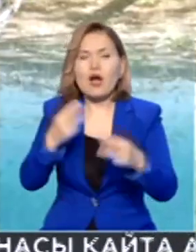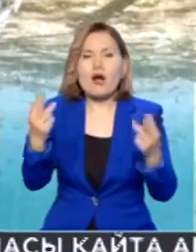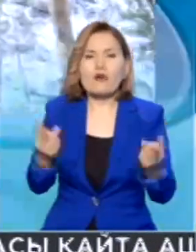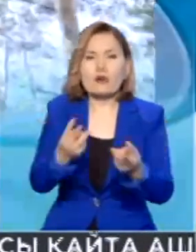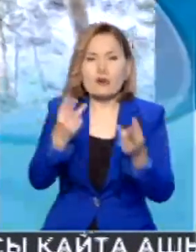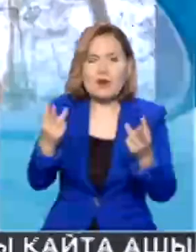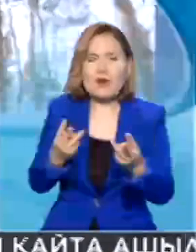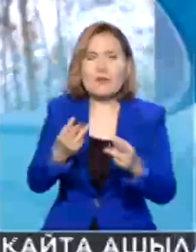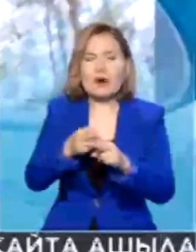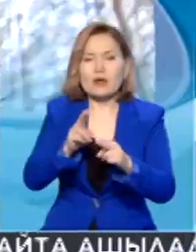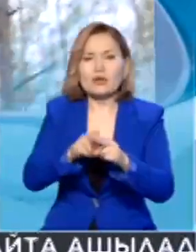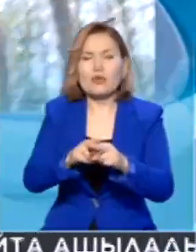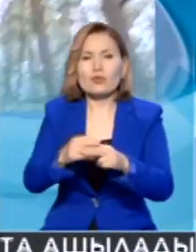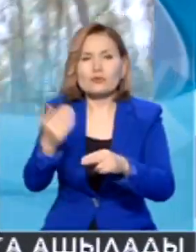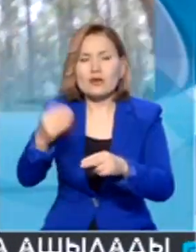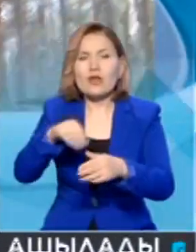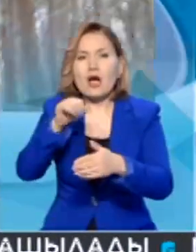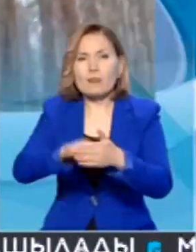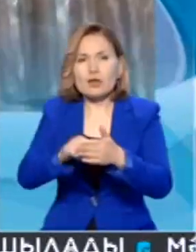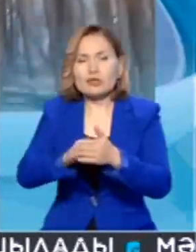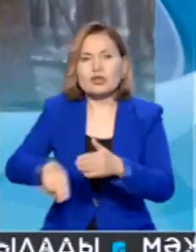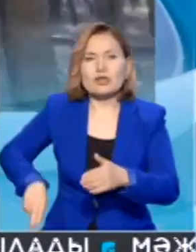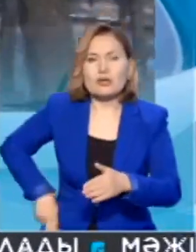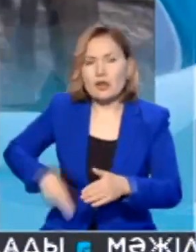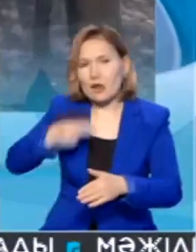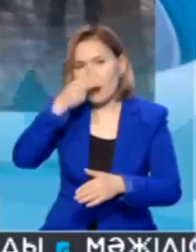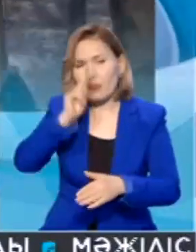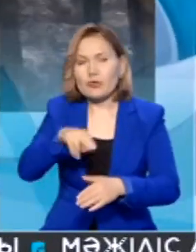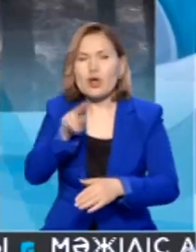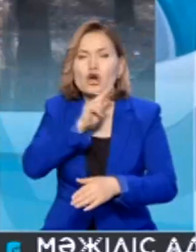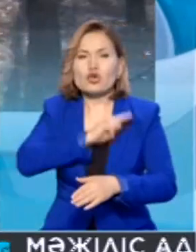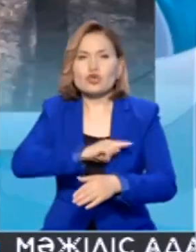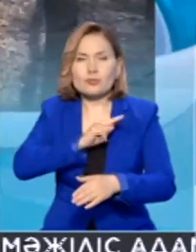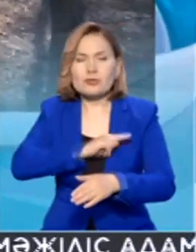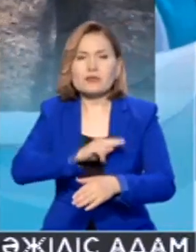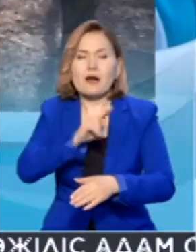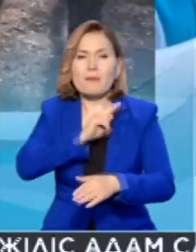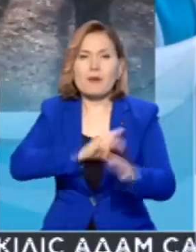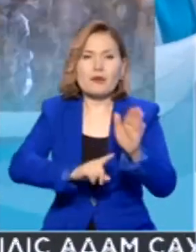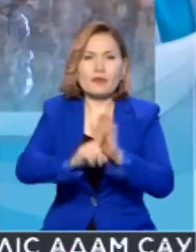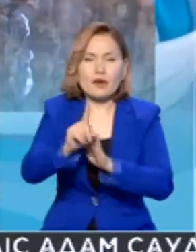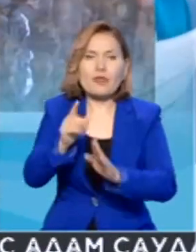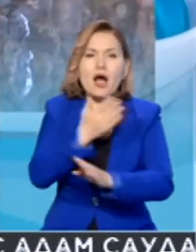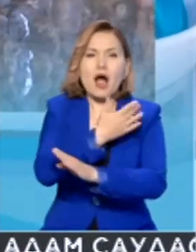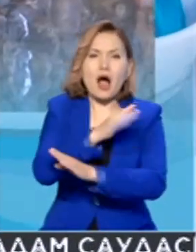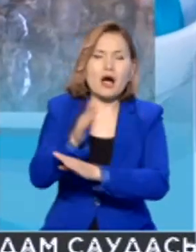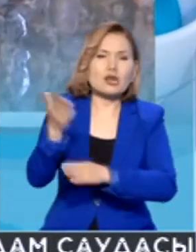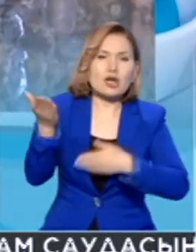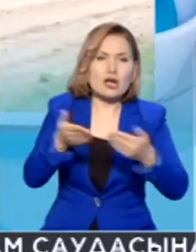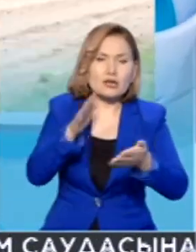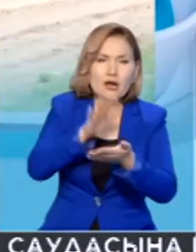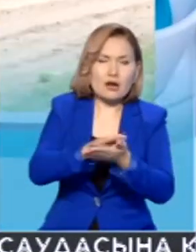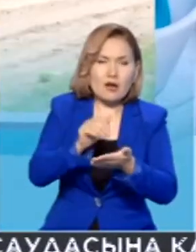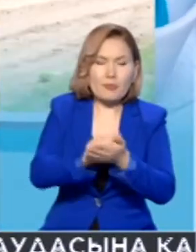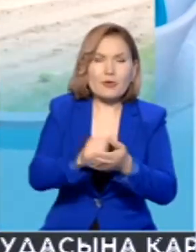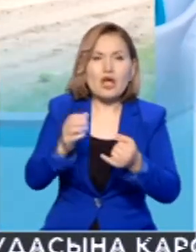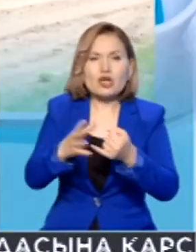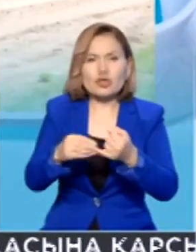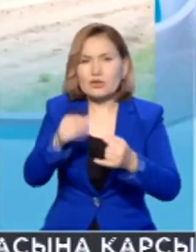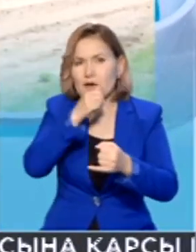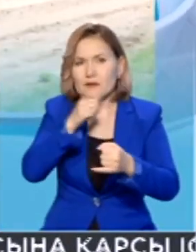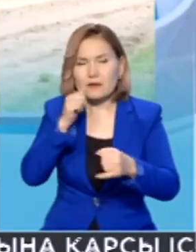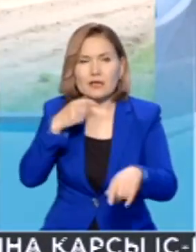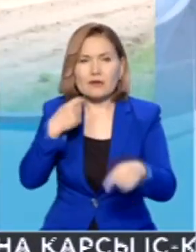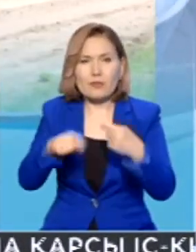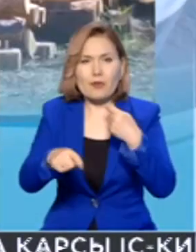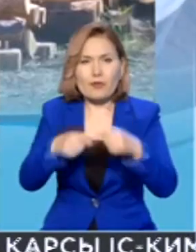тағылып отыр. Айыптаушылардың айтуынша ол қызметіне кіріскен кезінен бастап, ағаш кесуге учаскелерді заңсыз беріп келген, бұл